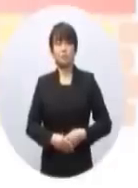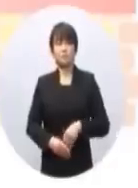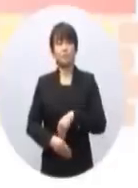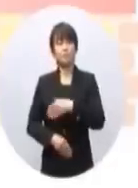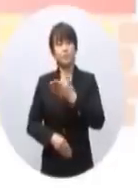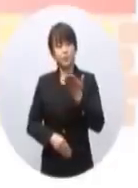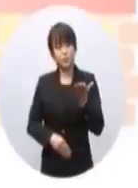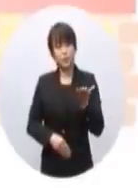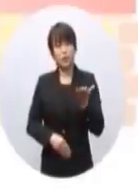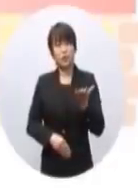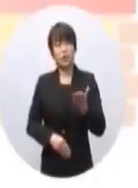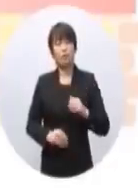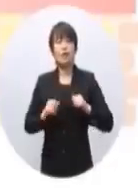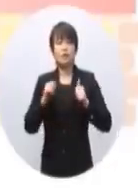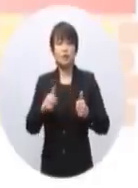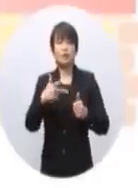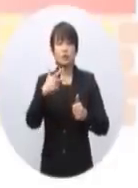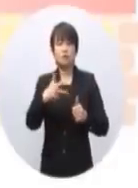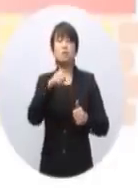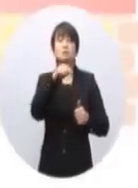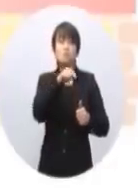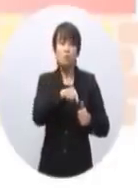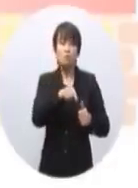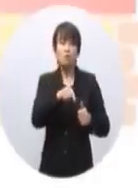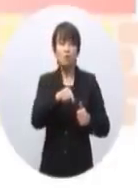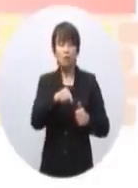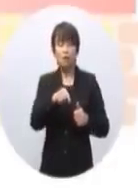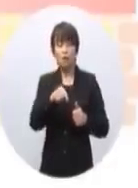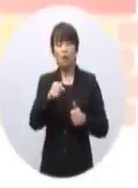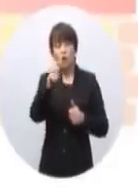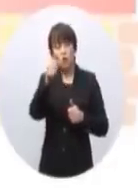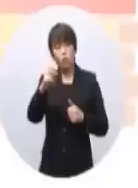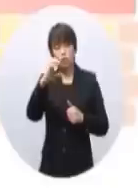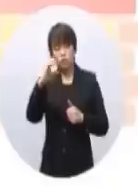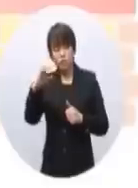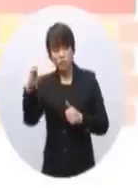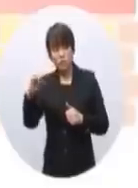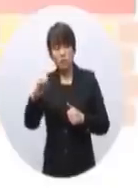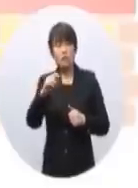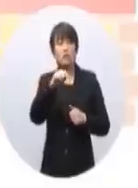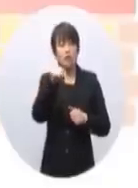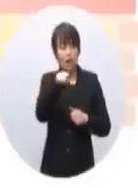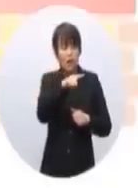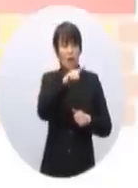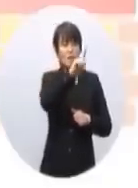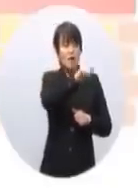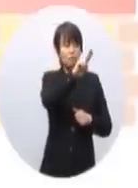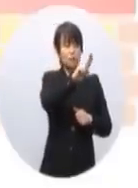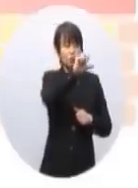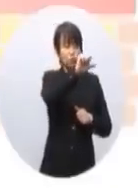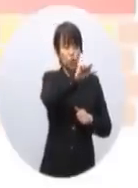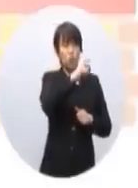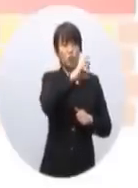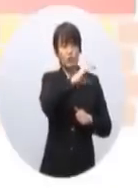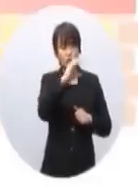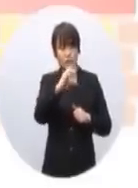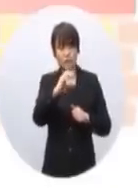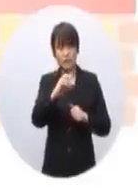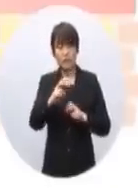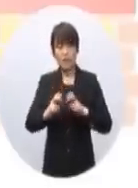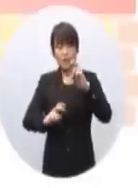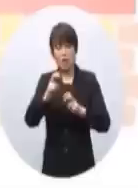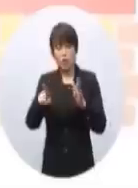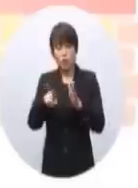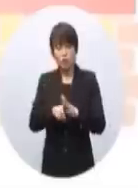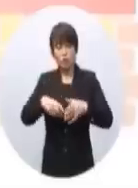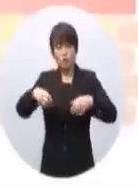続いては、茅ヶ崎市では 50cc から 125cc までの原動機付き自転車、いわゆ